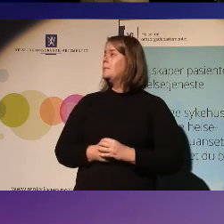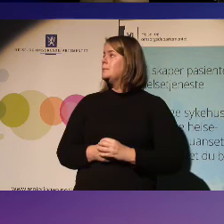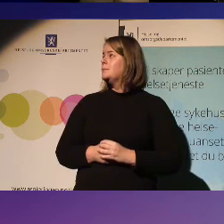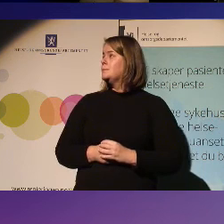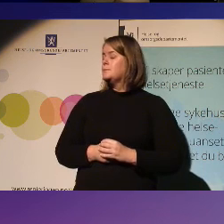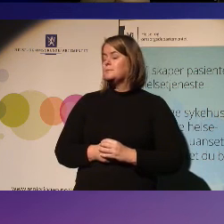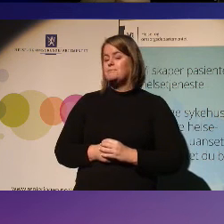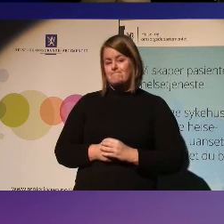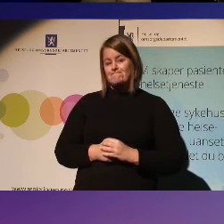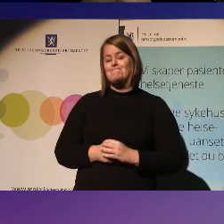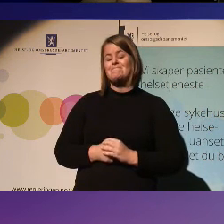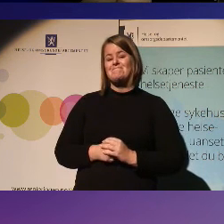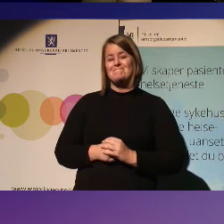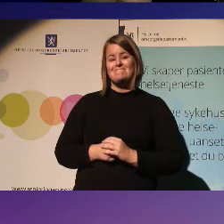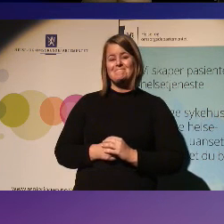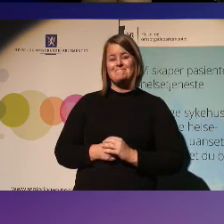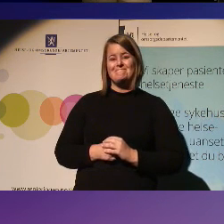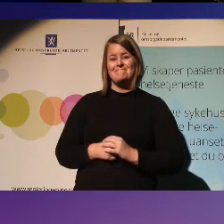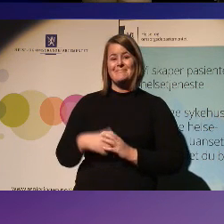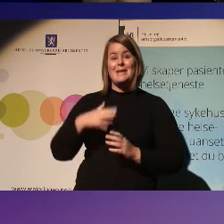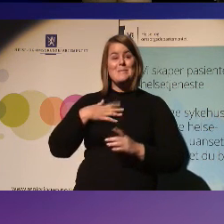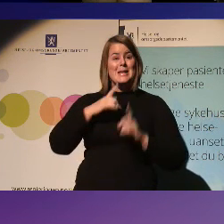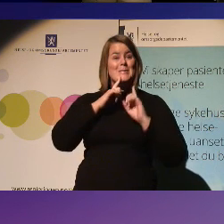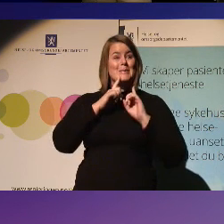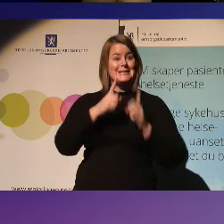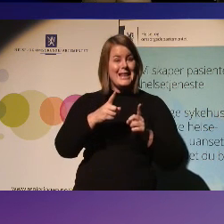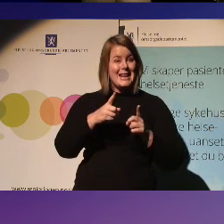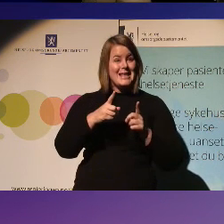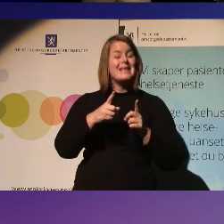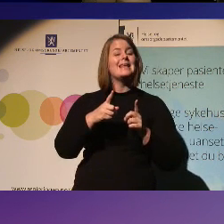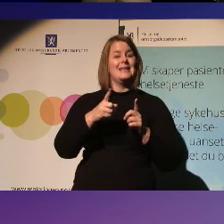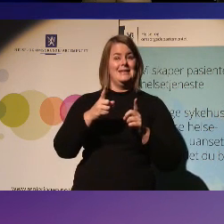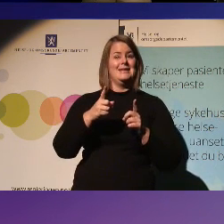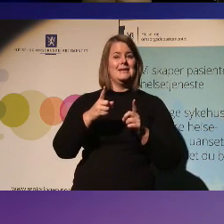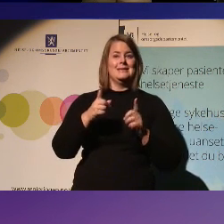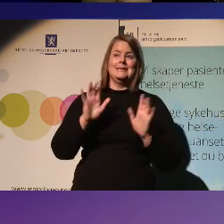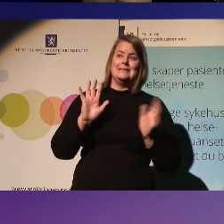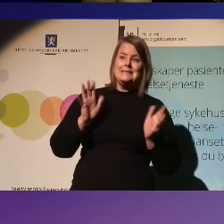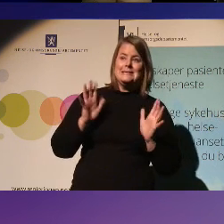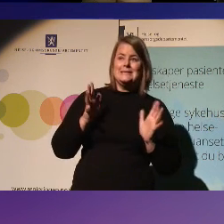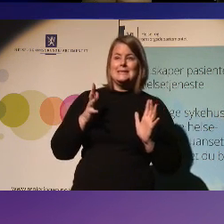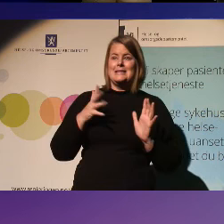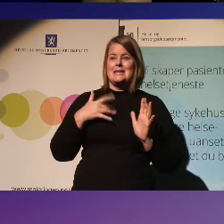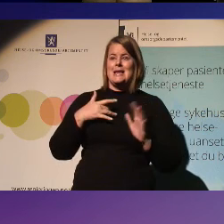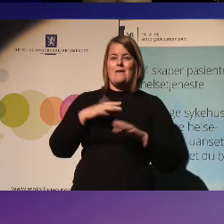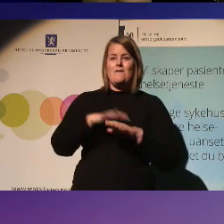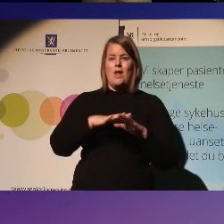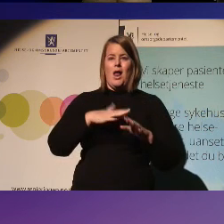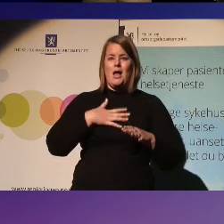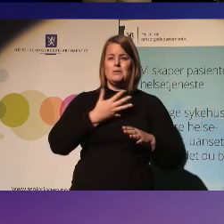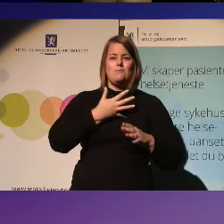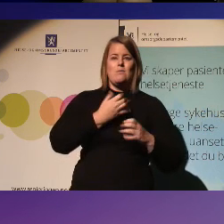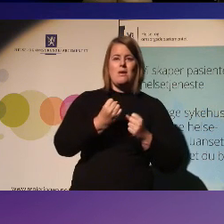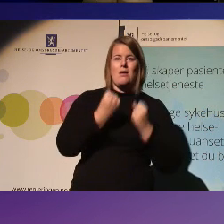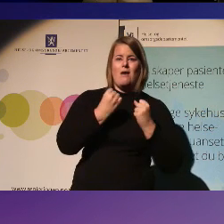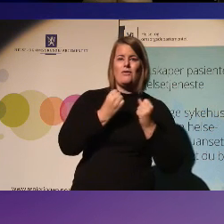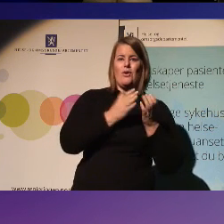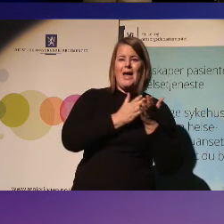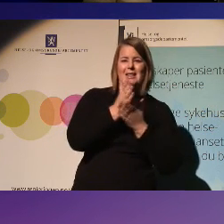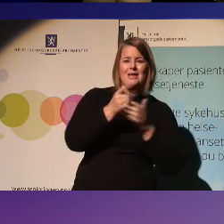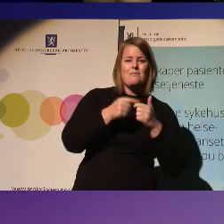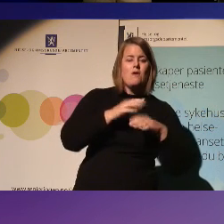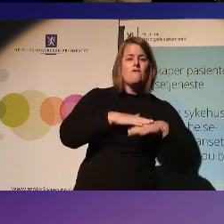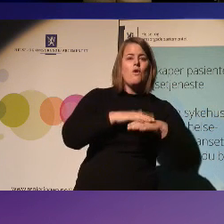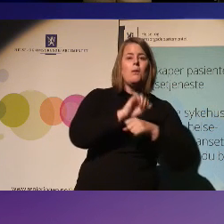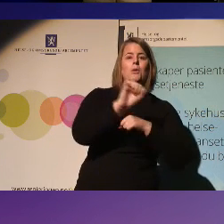Så da min bestilling det at jeg føler vel ikke at det veldig stor kraft og retning I forebyggende arbeid, men jeg ønsker